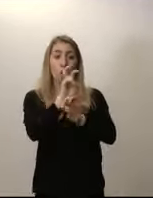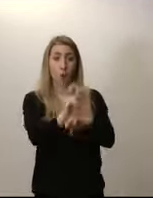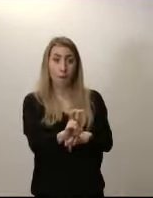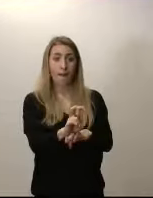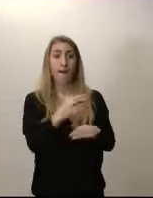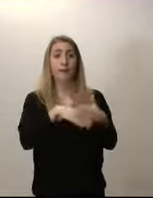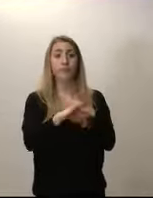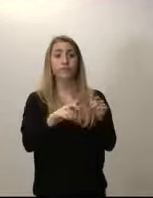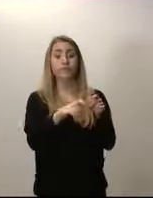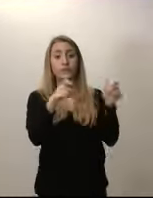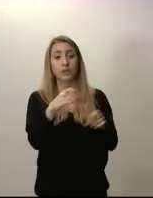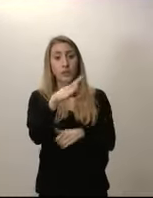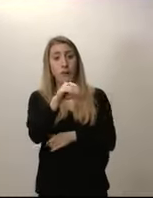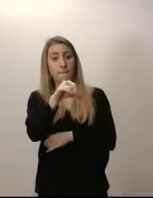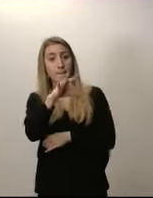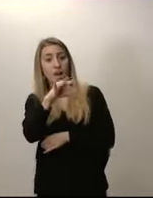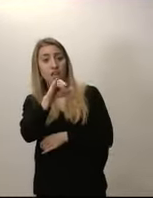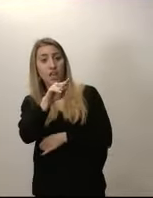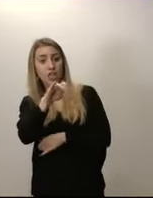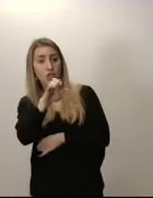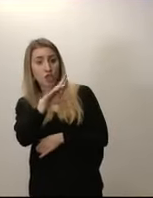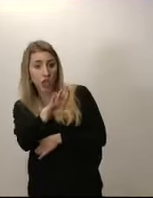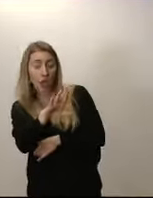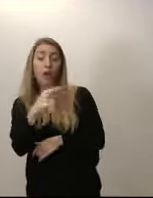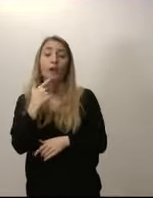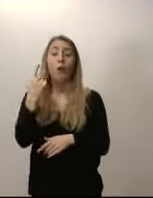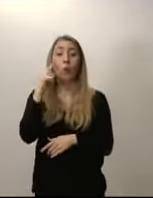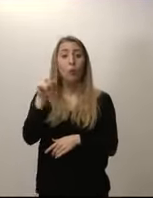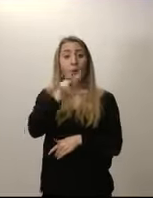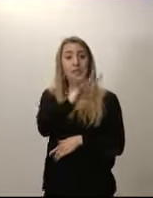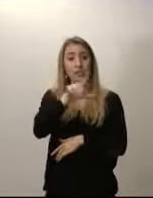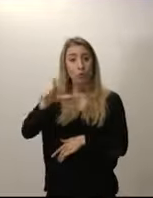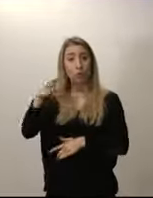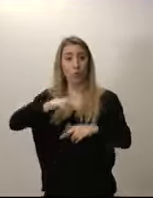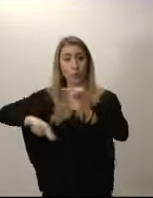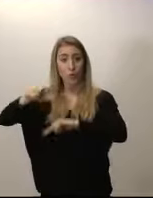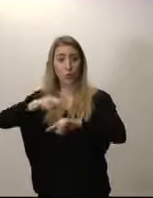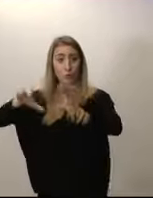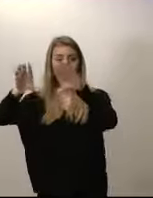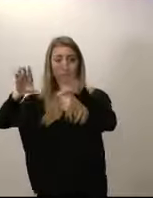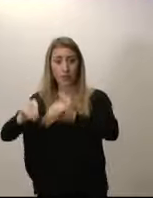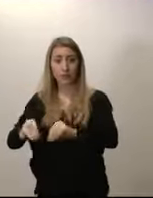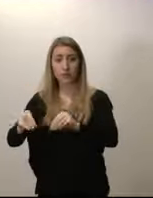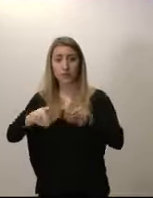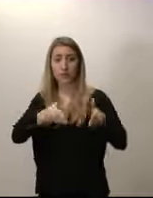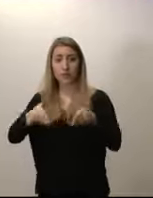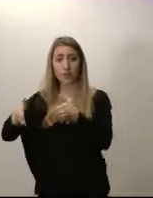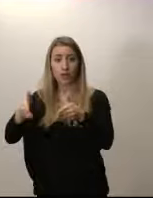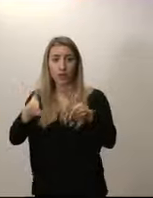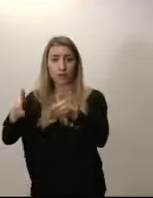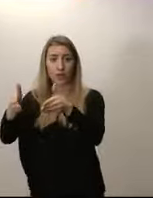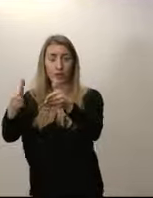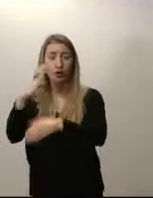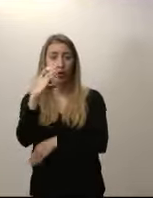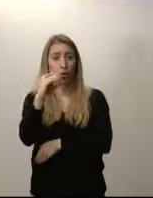pour la construction neuve de 52 logements, 6 chemin du Colombier. Monsieur Schreiber. Alors, dans le cadre d'un projet